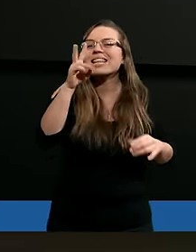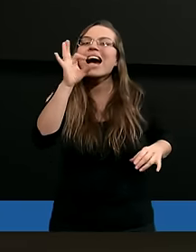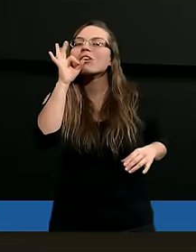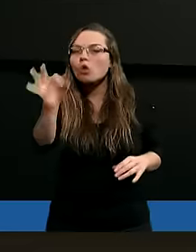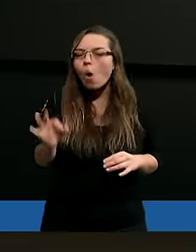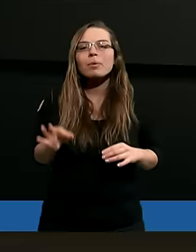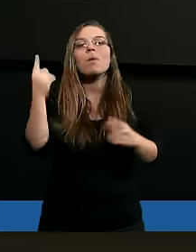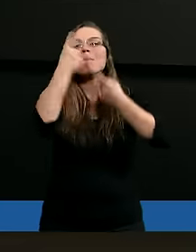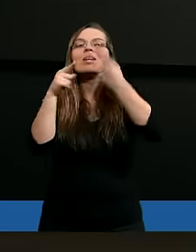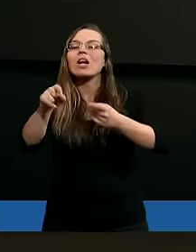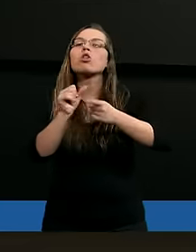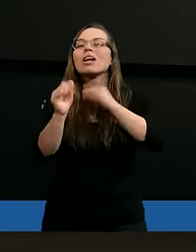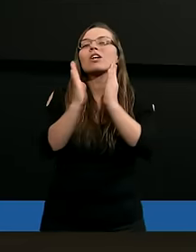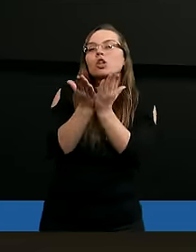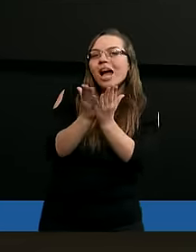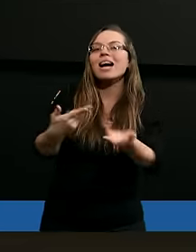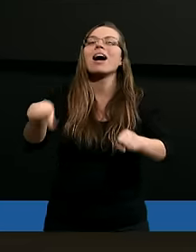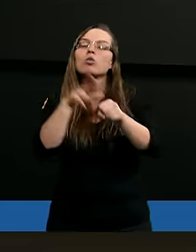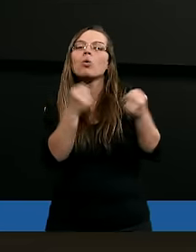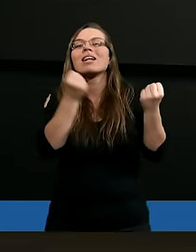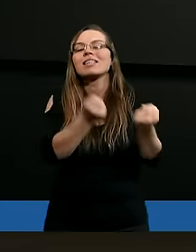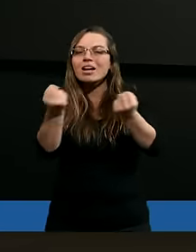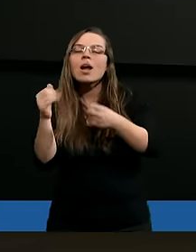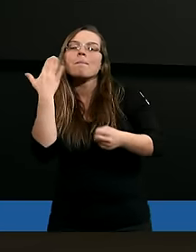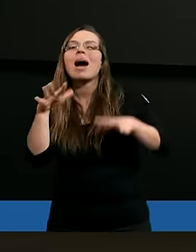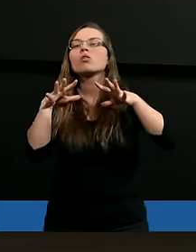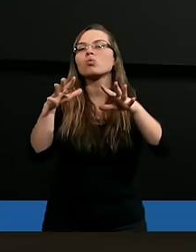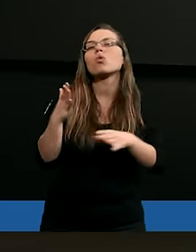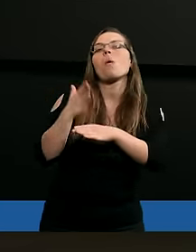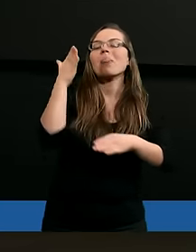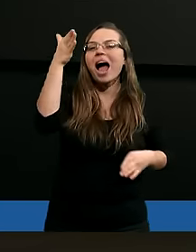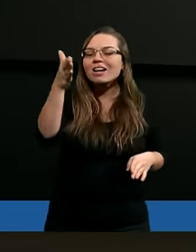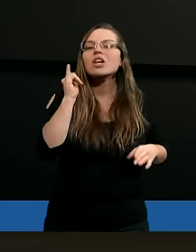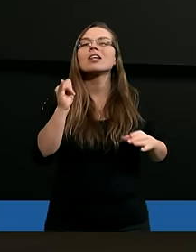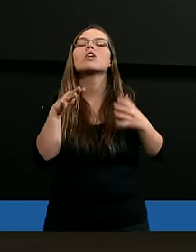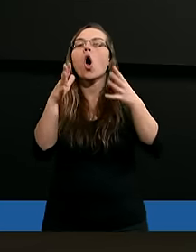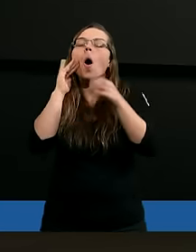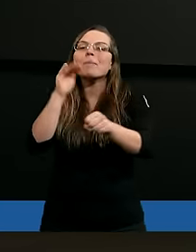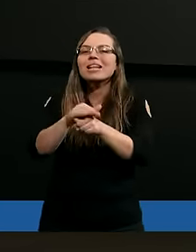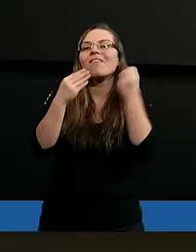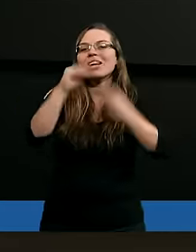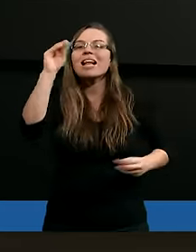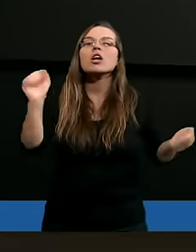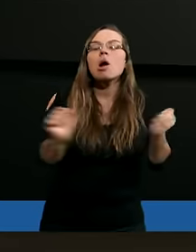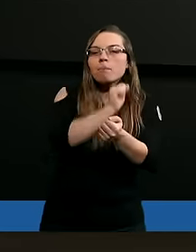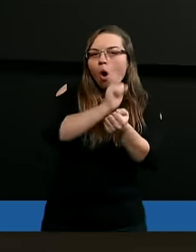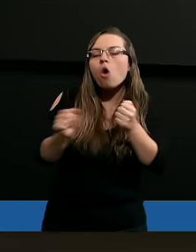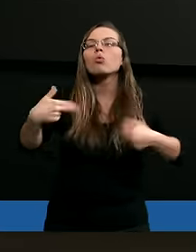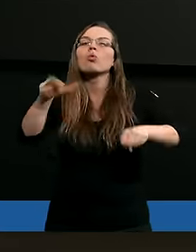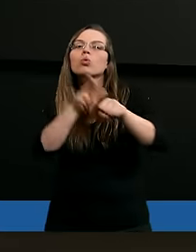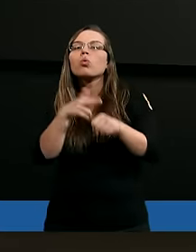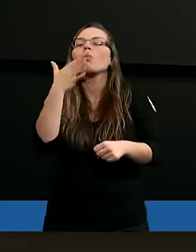myślę, że to jest księga, która niesie bardzo dużo nadziei i w obliczu wielkiego boju, o którym przecież też opowiada, jest